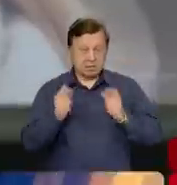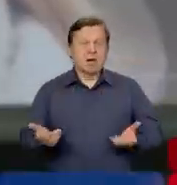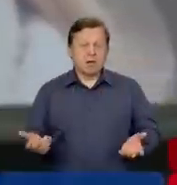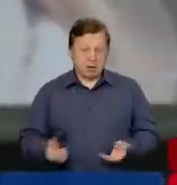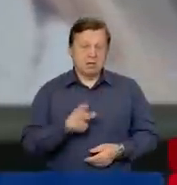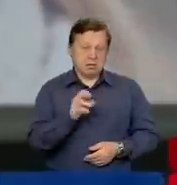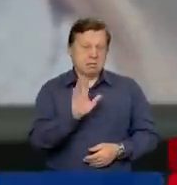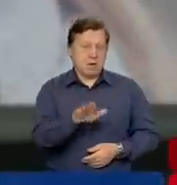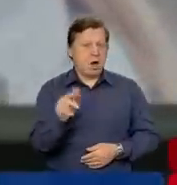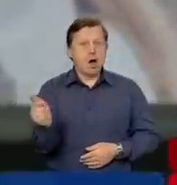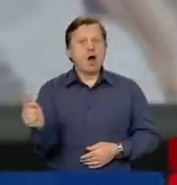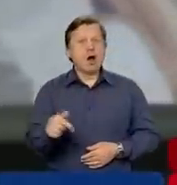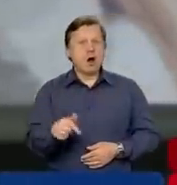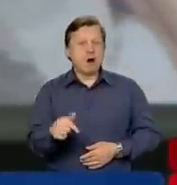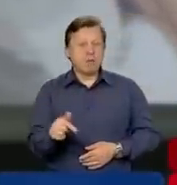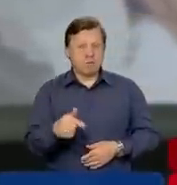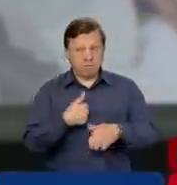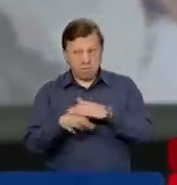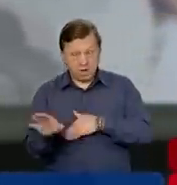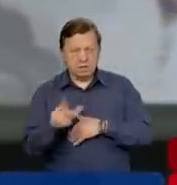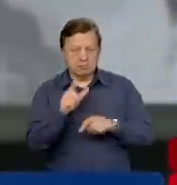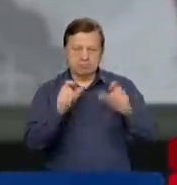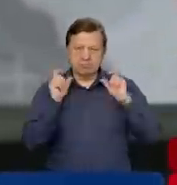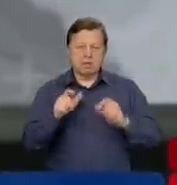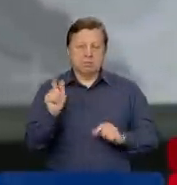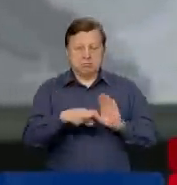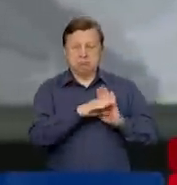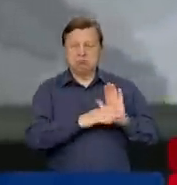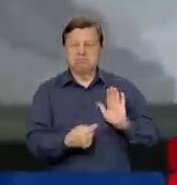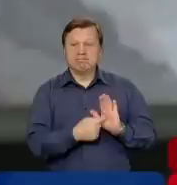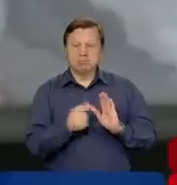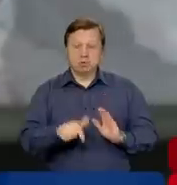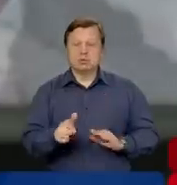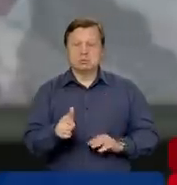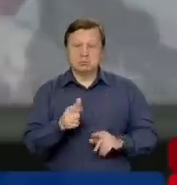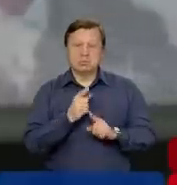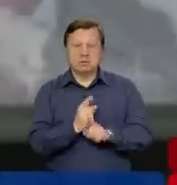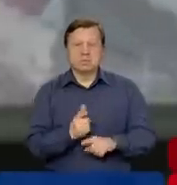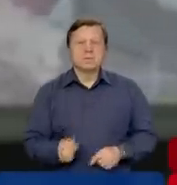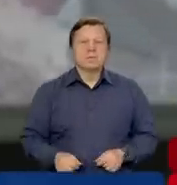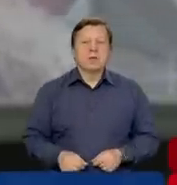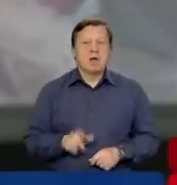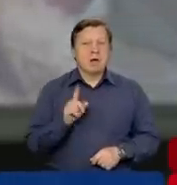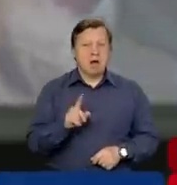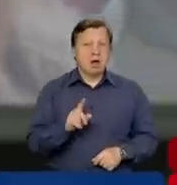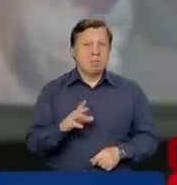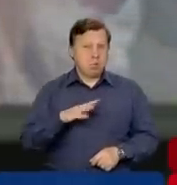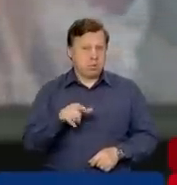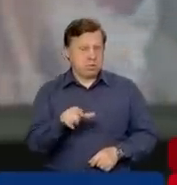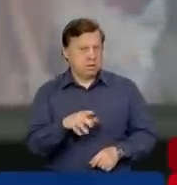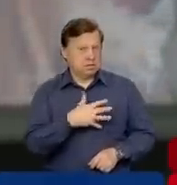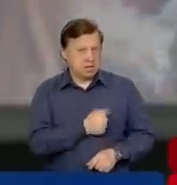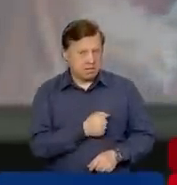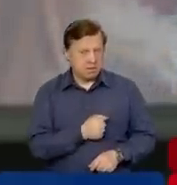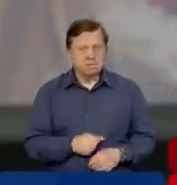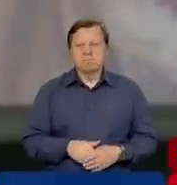jest obowiązkowe w przestrzeni publicznej, proszę się do tego stosować. Natomiast no tutaj sam fakt przebycia zawału, ja mam